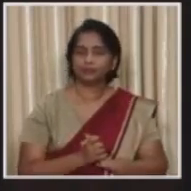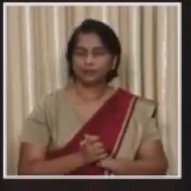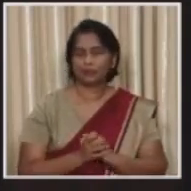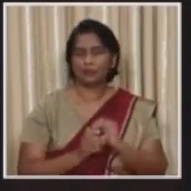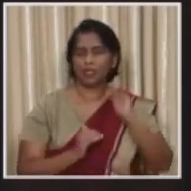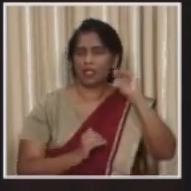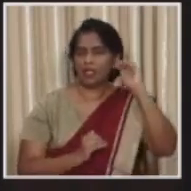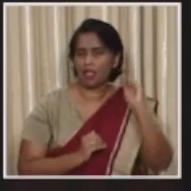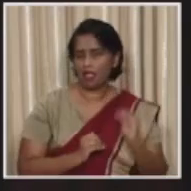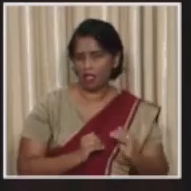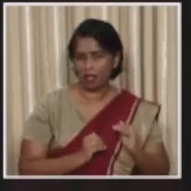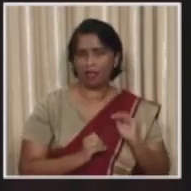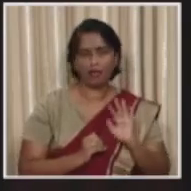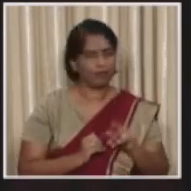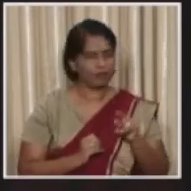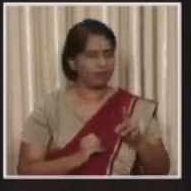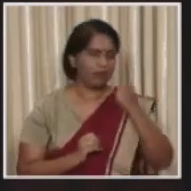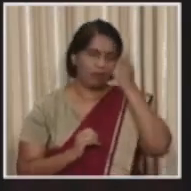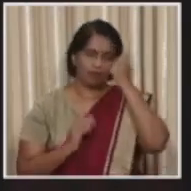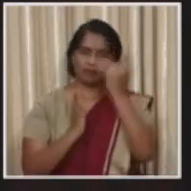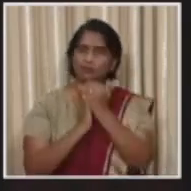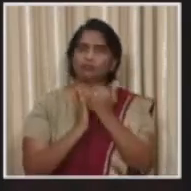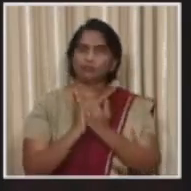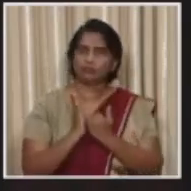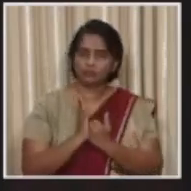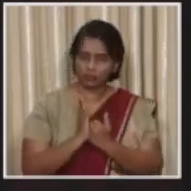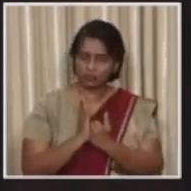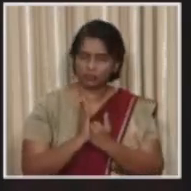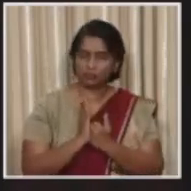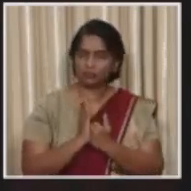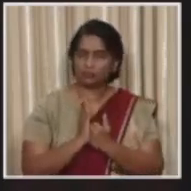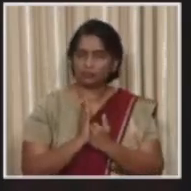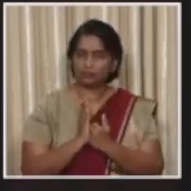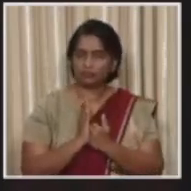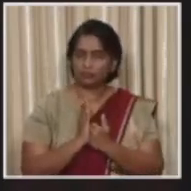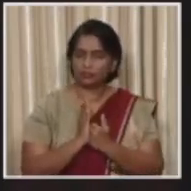අඩු කිරීම සඳහා වෙච්චි යෝජනාවක්